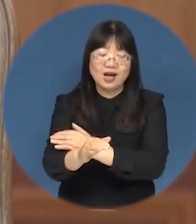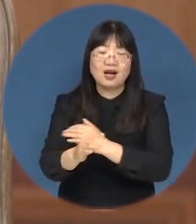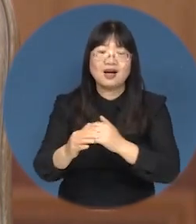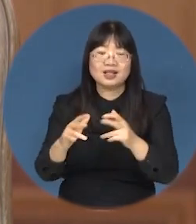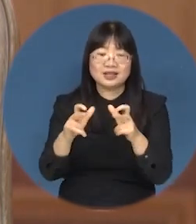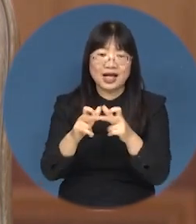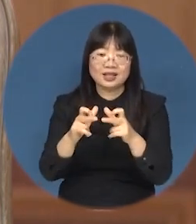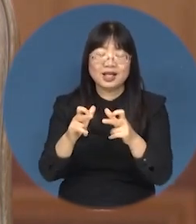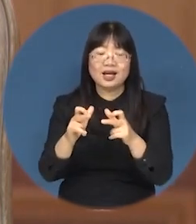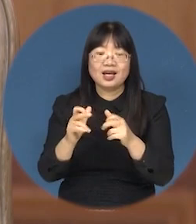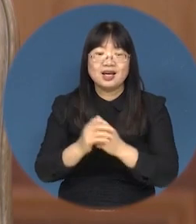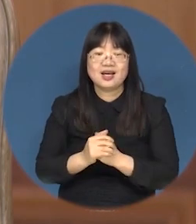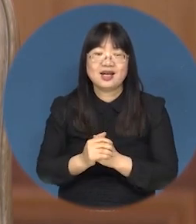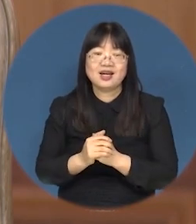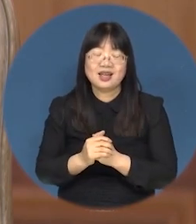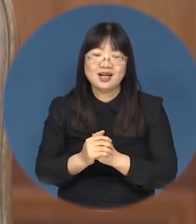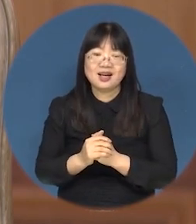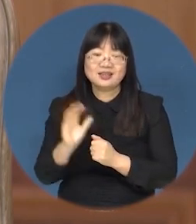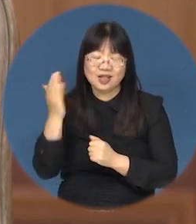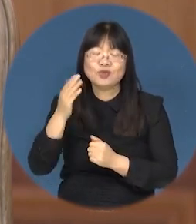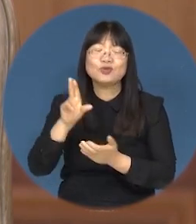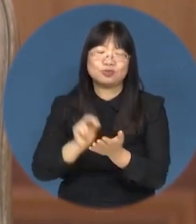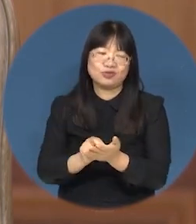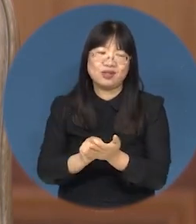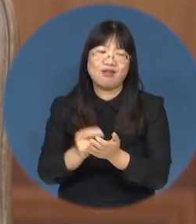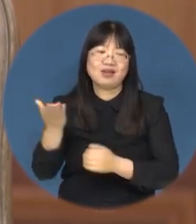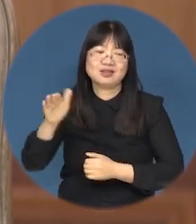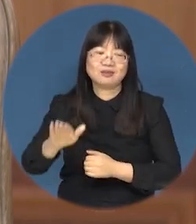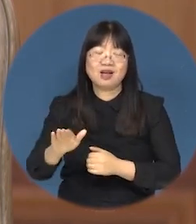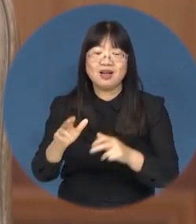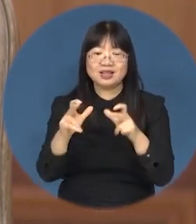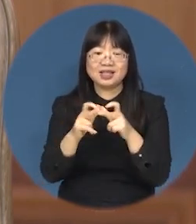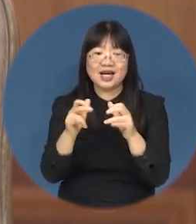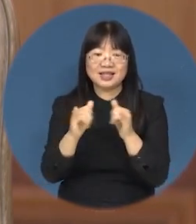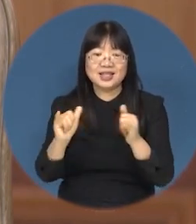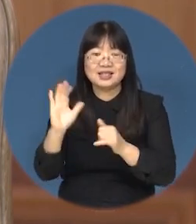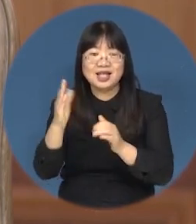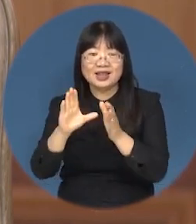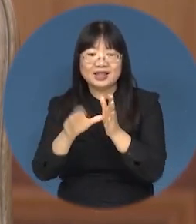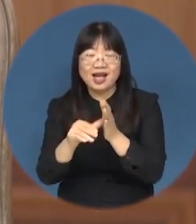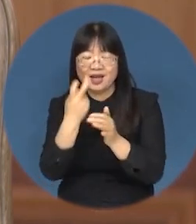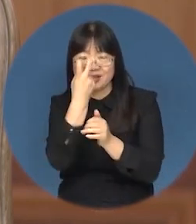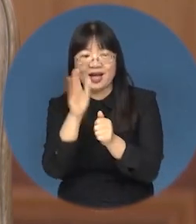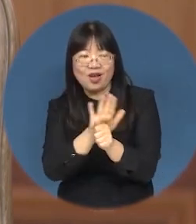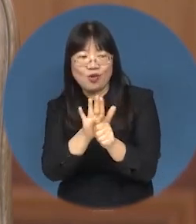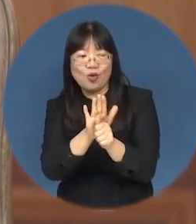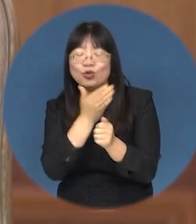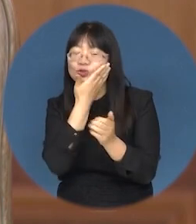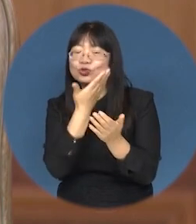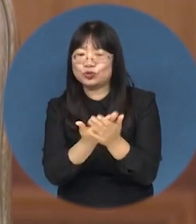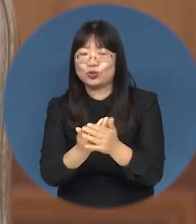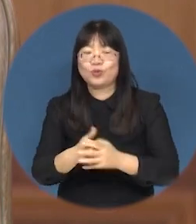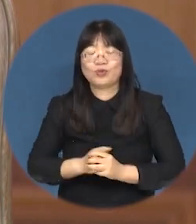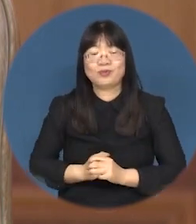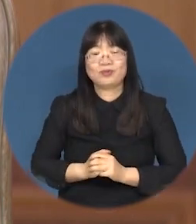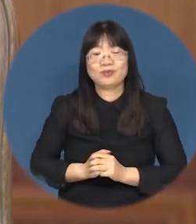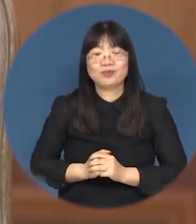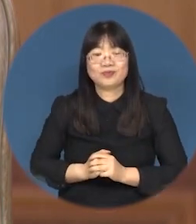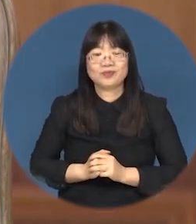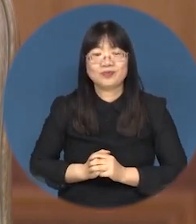되는 것도 중요한, 아니, 그 문제지만은 장애인이 됐을 때 케어도 굉장히 중요하다는 생각이 듭니다.